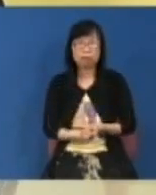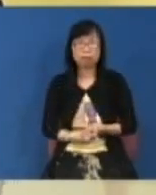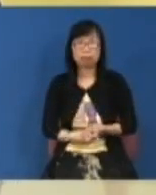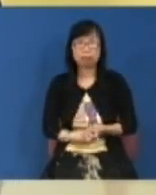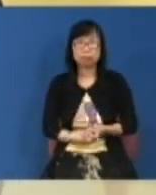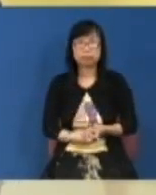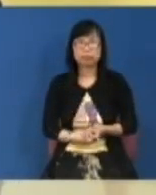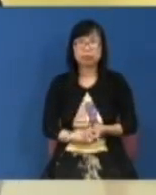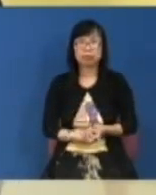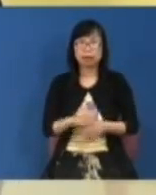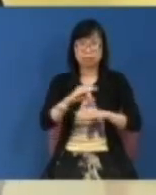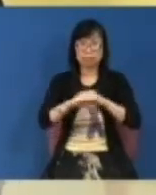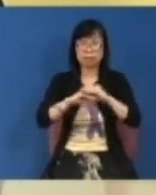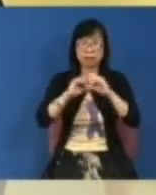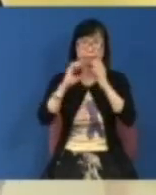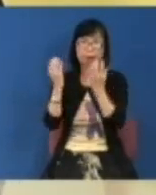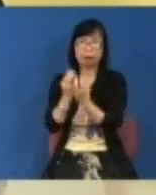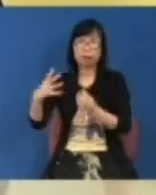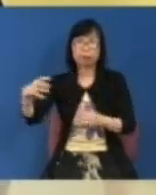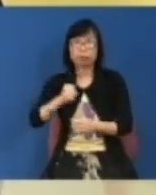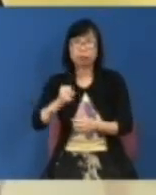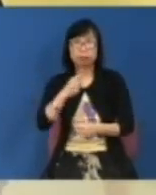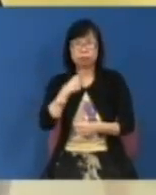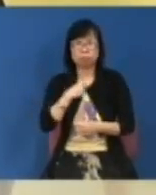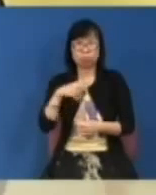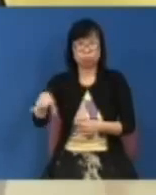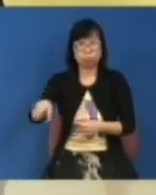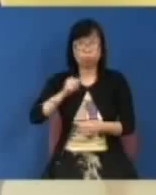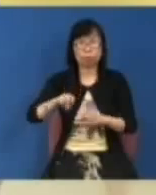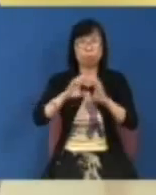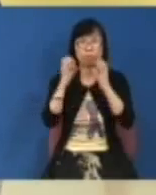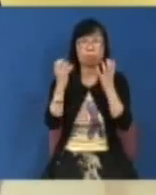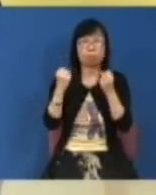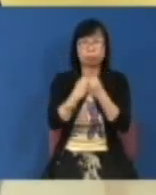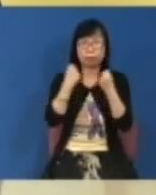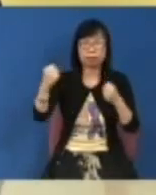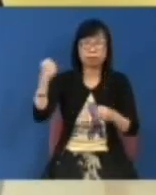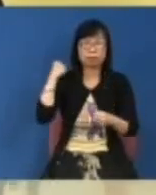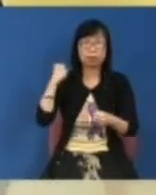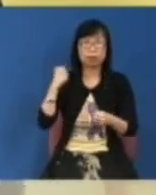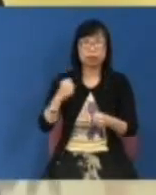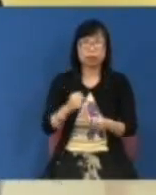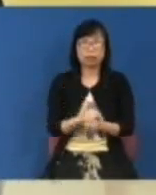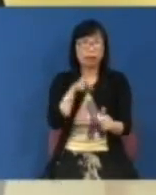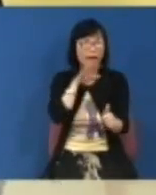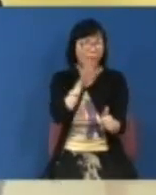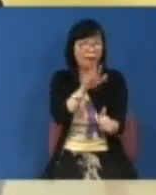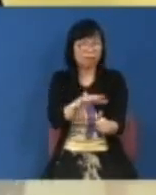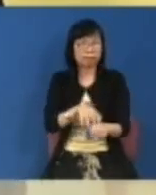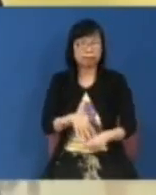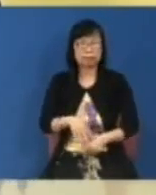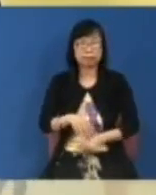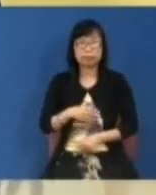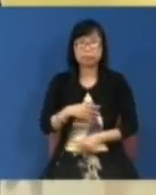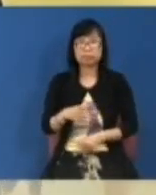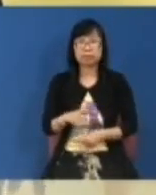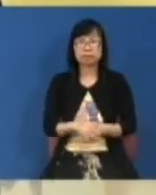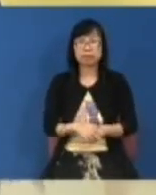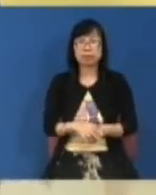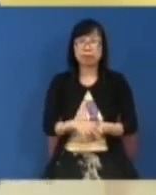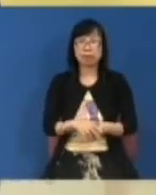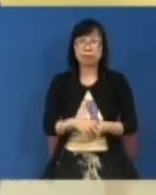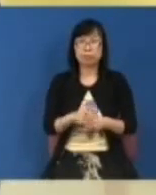劉江華嗰個講法就係我哋用暴力去製造恐懼啊，嗰啲嘢其實冇呢樣嘢。 唔係擾亂秩序啊！喂，呢、這個民主黨喺